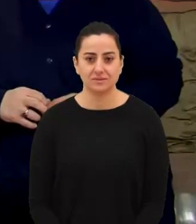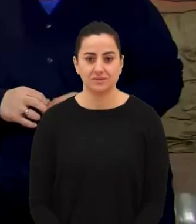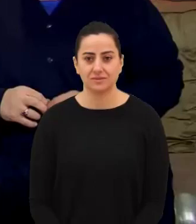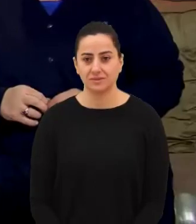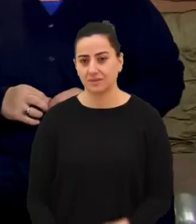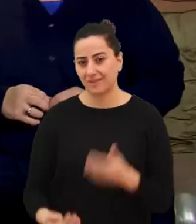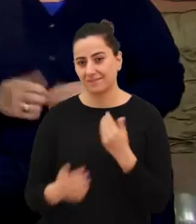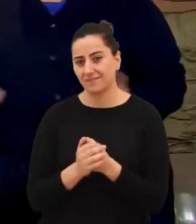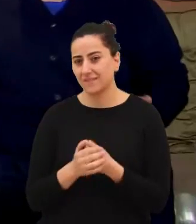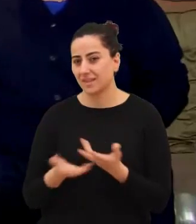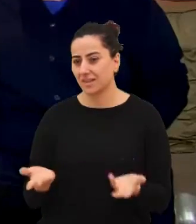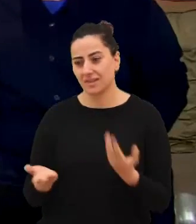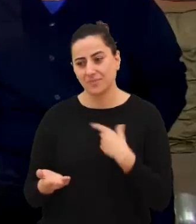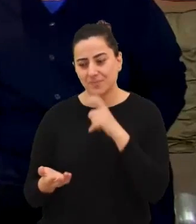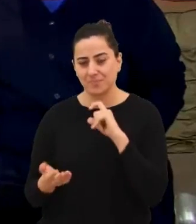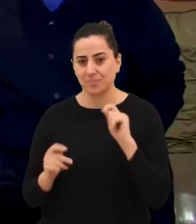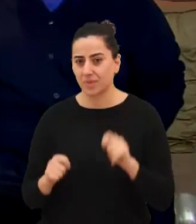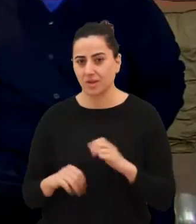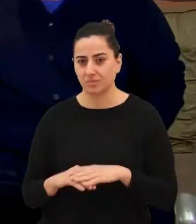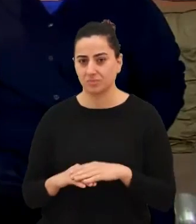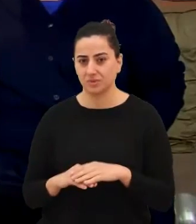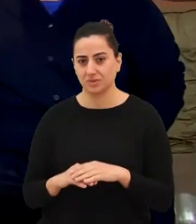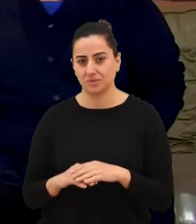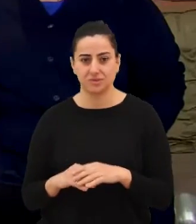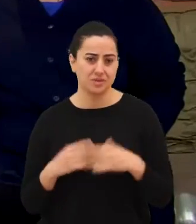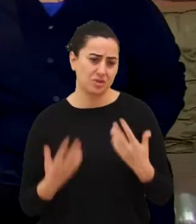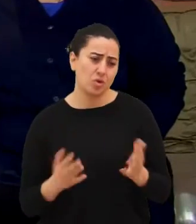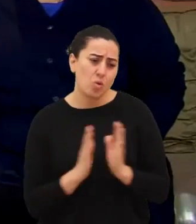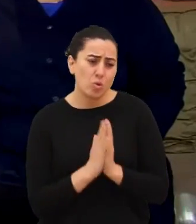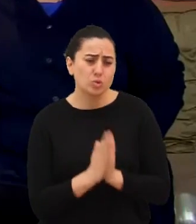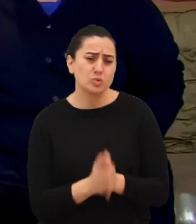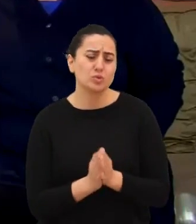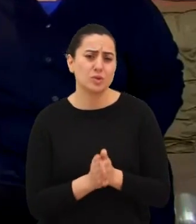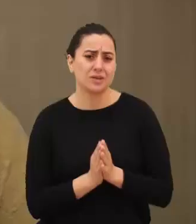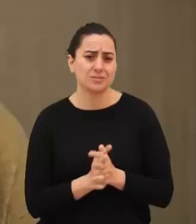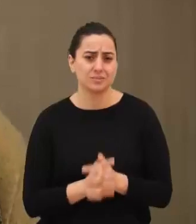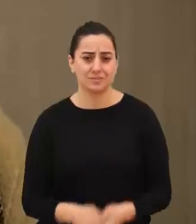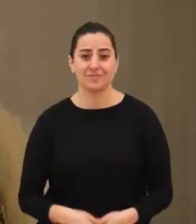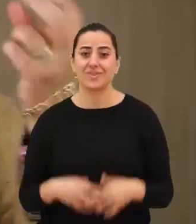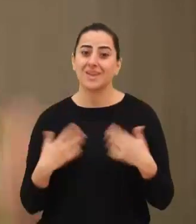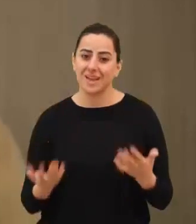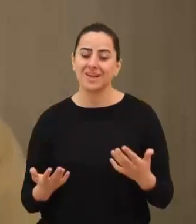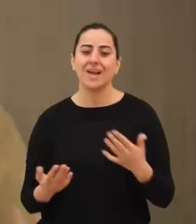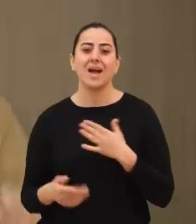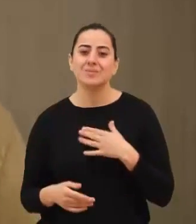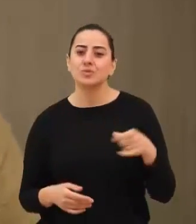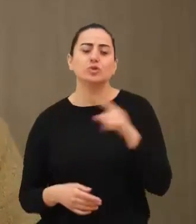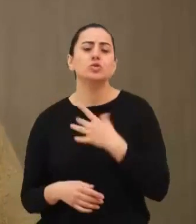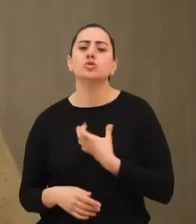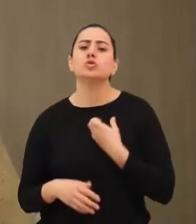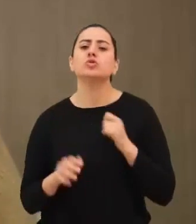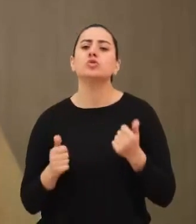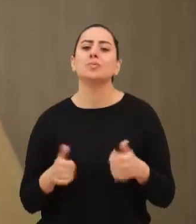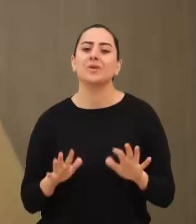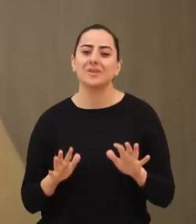Ay ne yapmışız biz böyle? Ay boncuğum çok özür dilerim. Ya hanımlar hiç